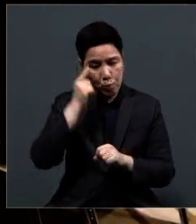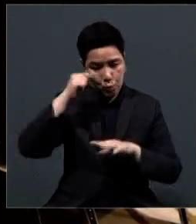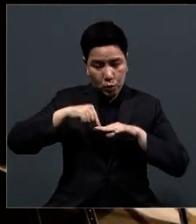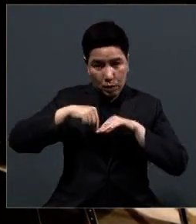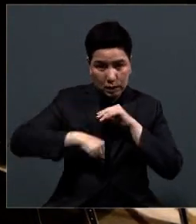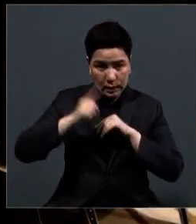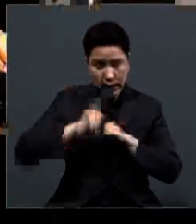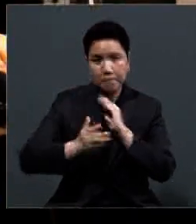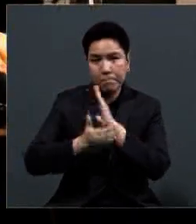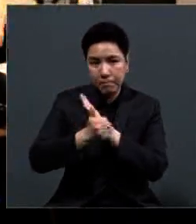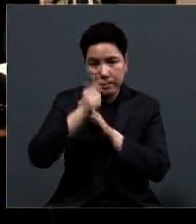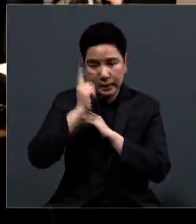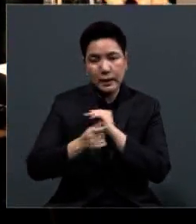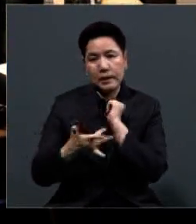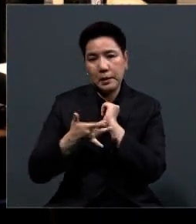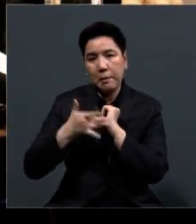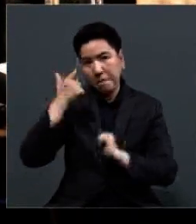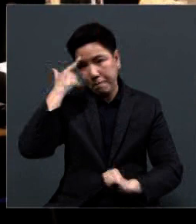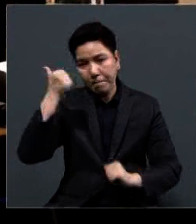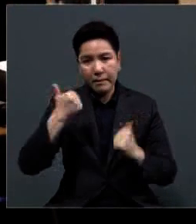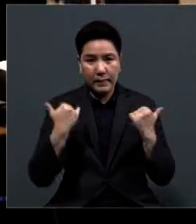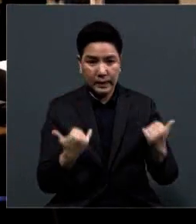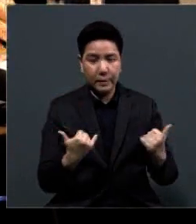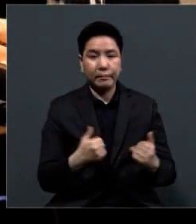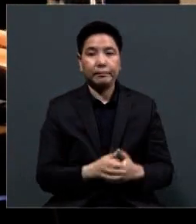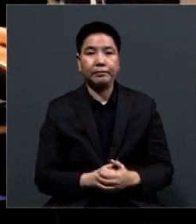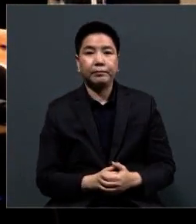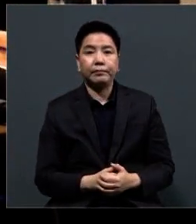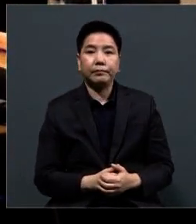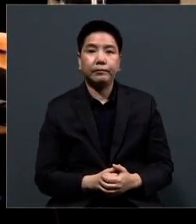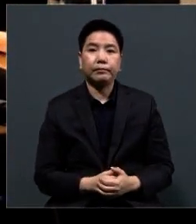จริงเชี่ยวชาญเทคโนโลยีและทันต่อสถานการณ์ส